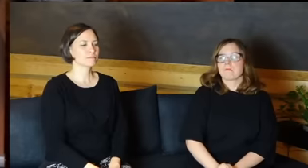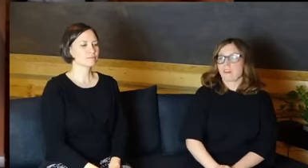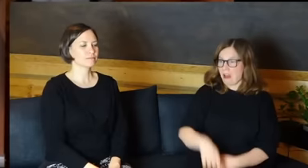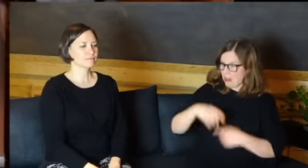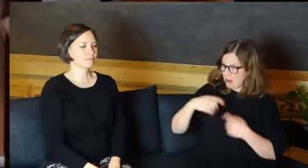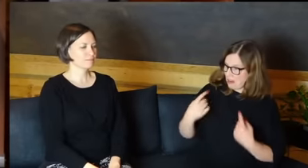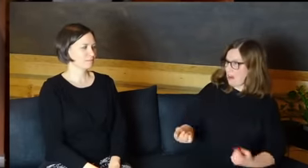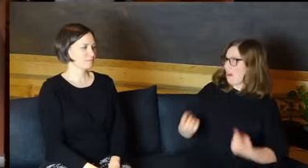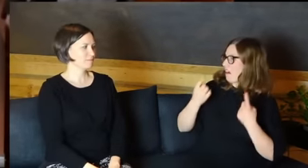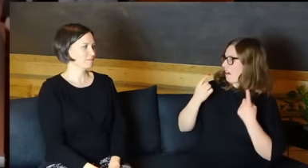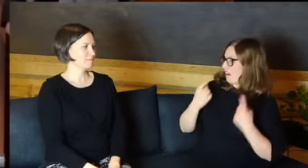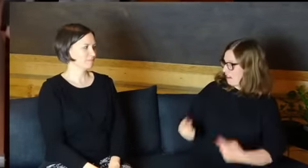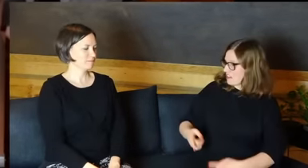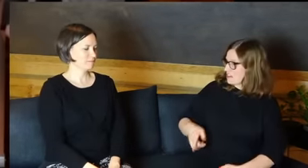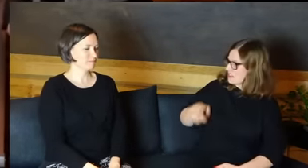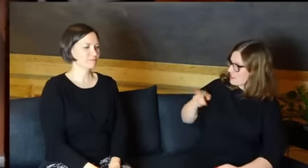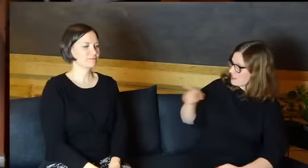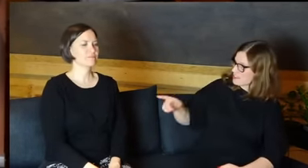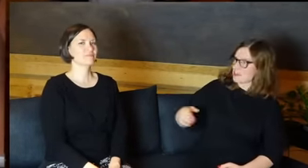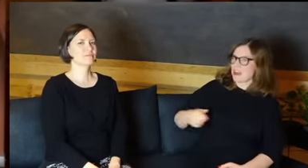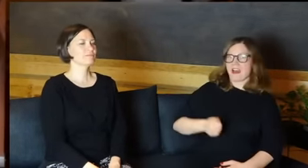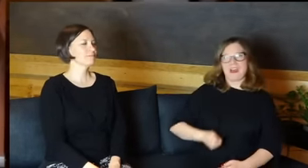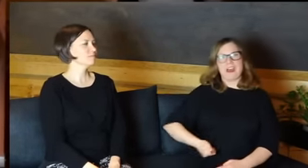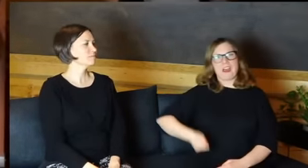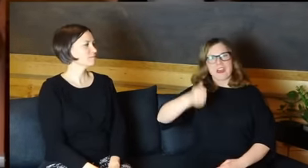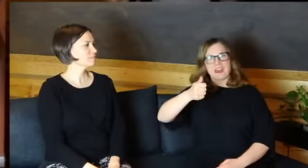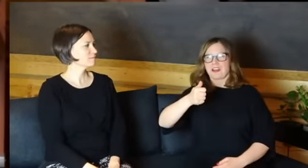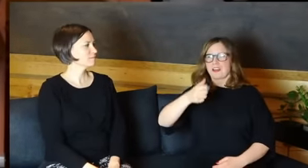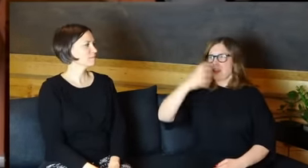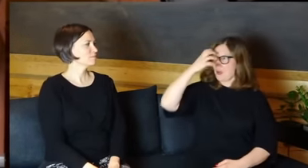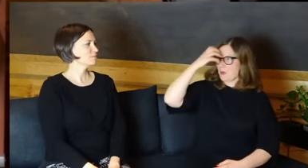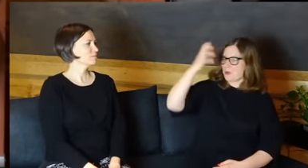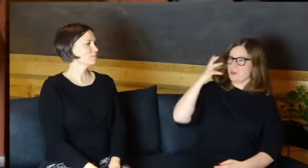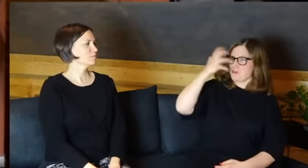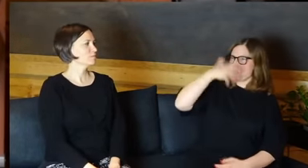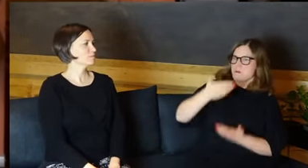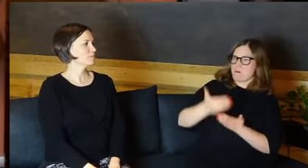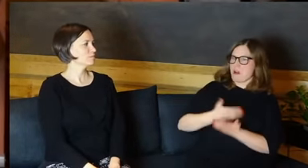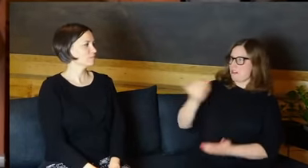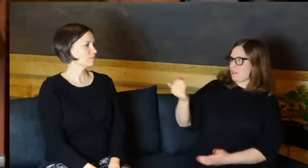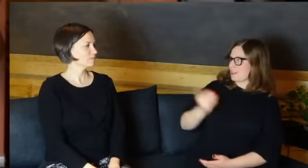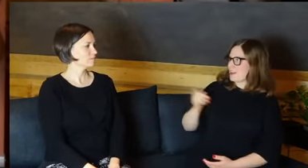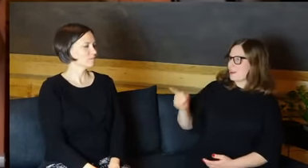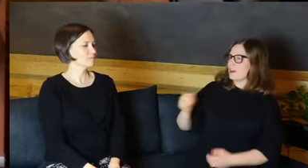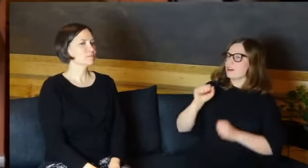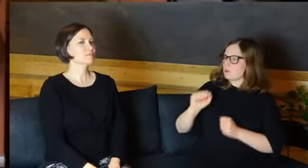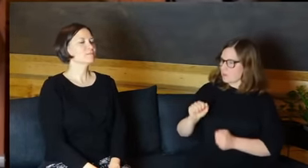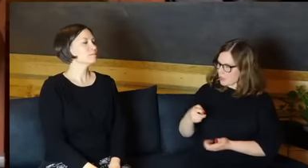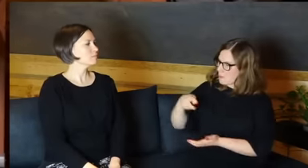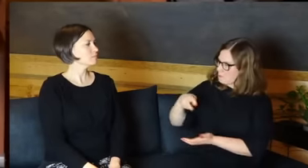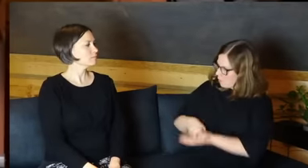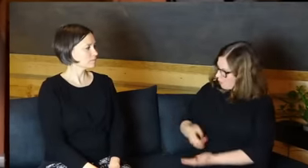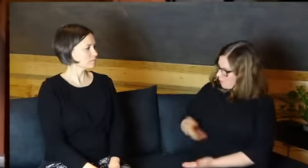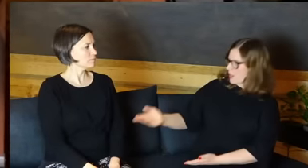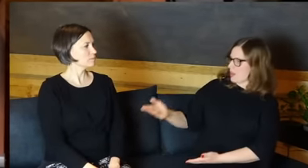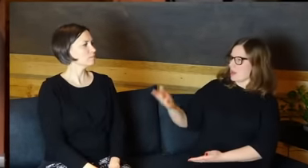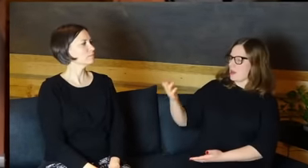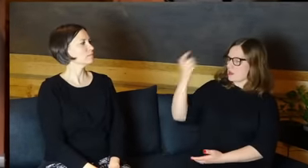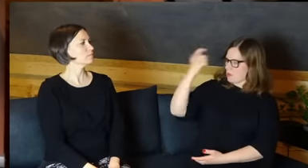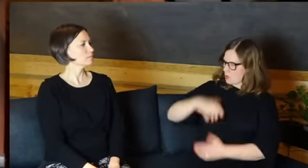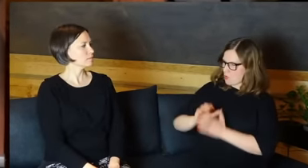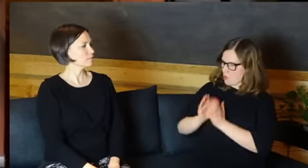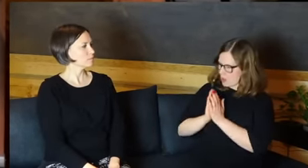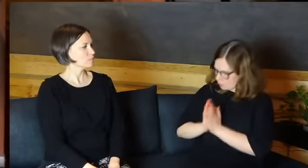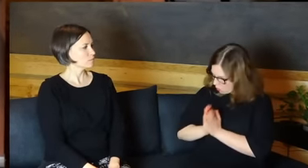Jaa, vaikka sinä kuinka oletkin yksi Herra ja kuningas Murjaanein maalta, täytyy sinun lankeamaan minun eteeni polovilles ja